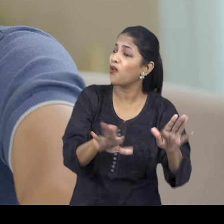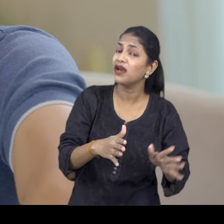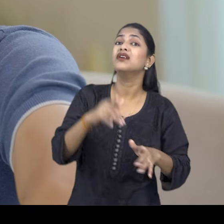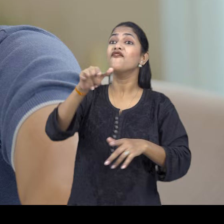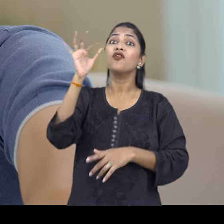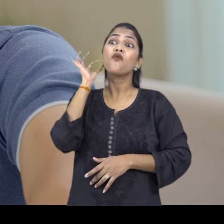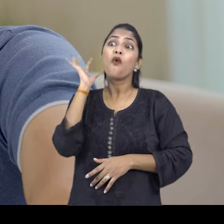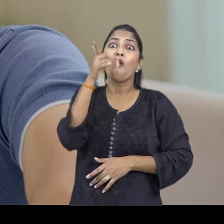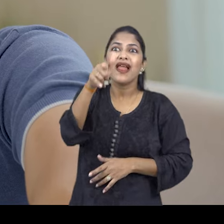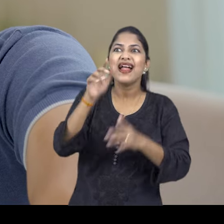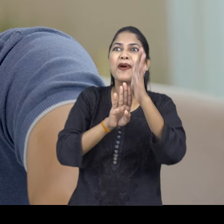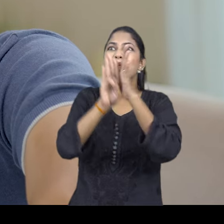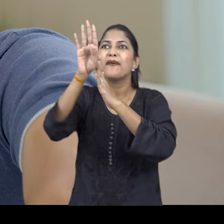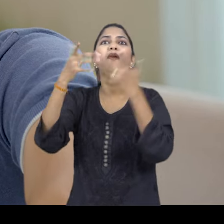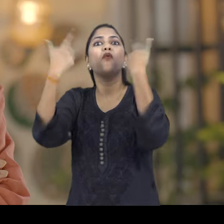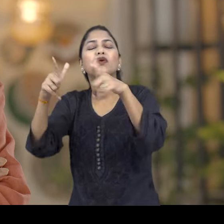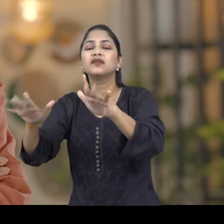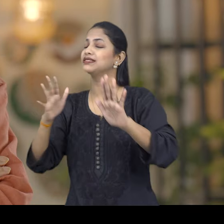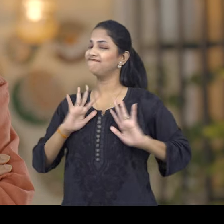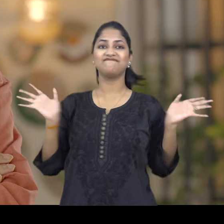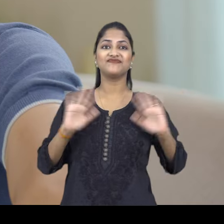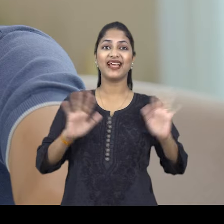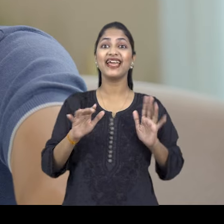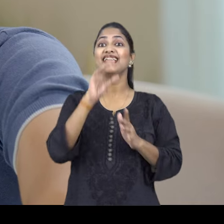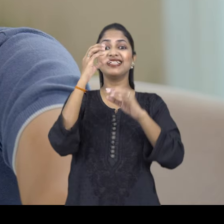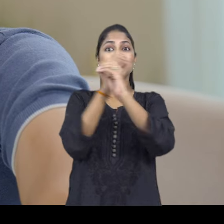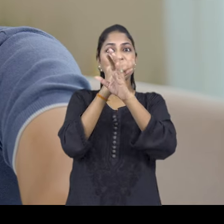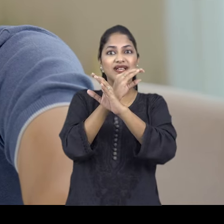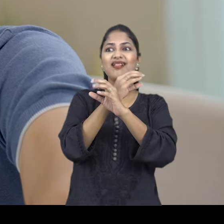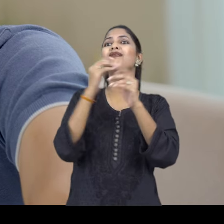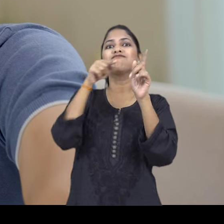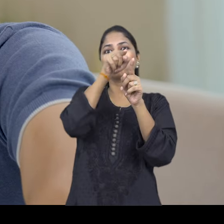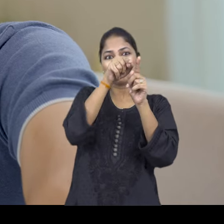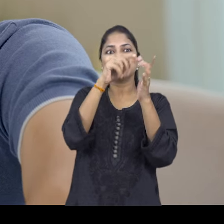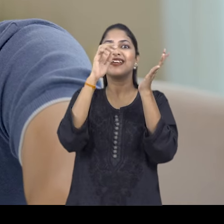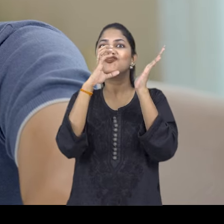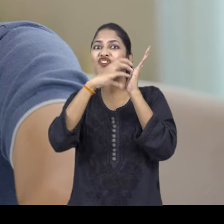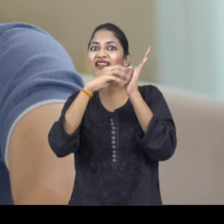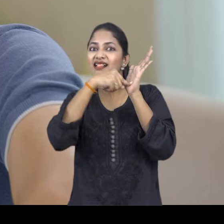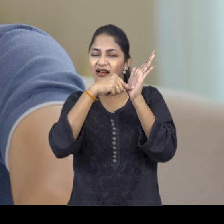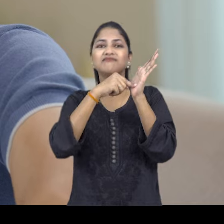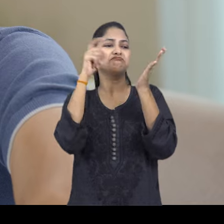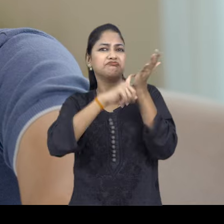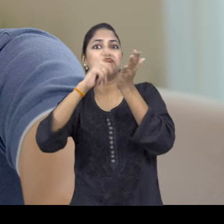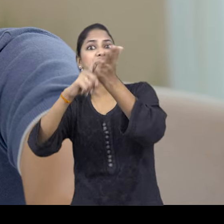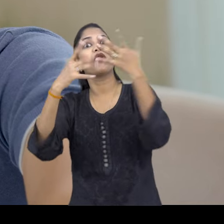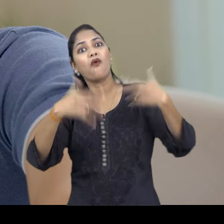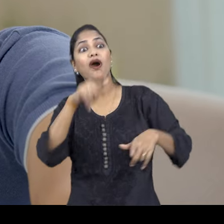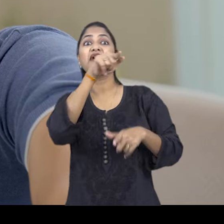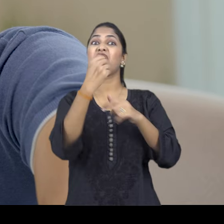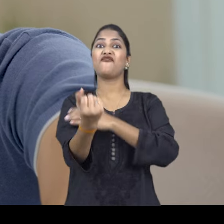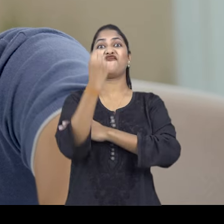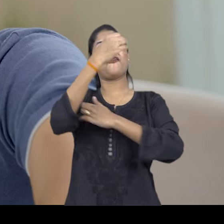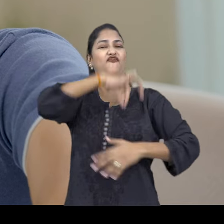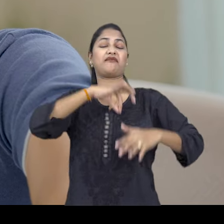लगाऊंगा तो ट्रेडिंग के कुछ सुनेरे मौके छूट सकते हैं इसलिए मैंने कई सोशल वीडिया चैनल्स को सब्सक्राइब किया है जो दमदार ट्रेडिंग कॉस